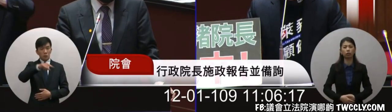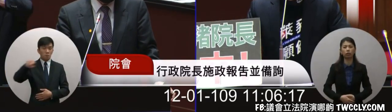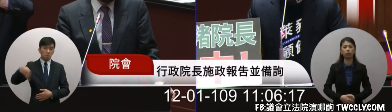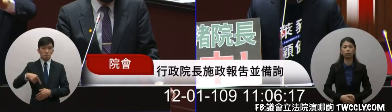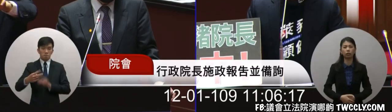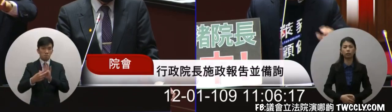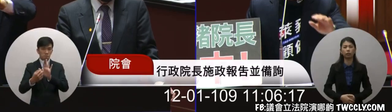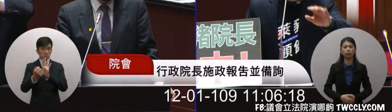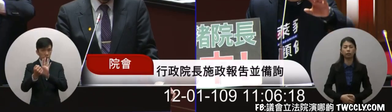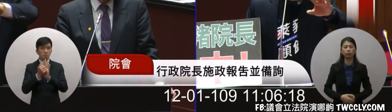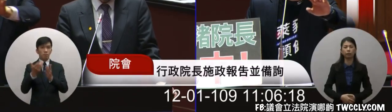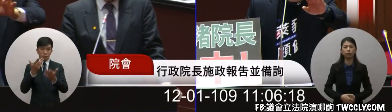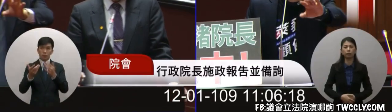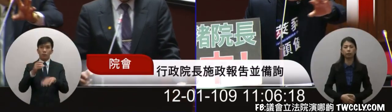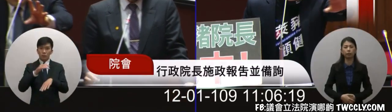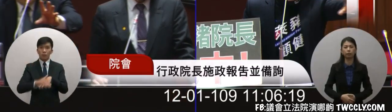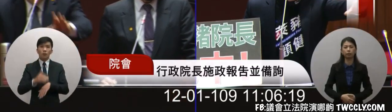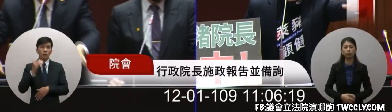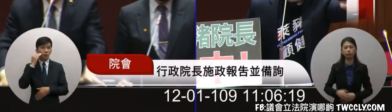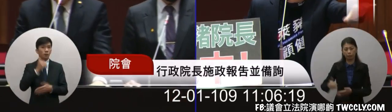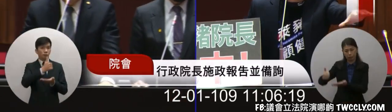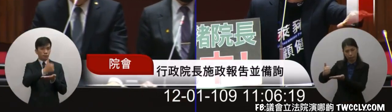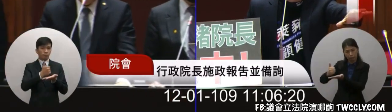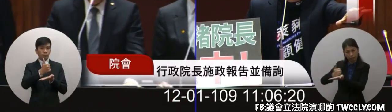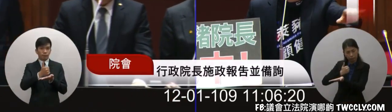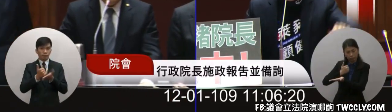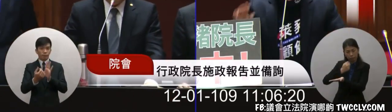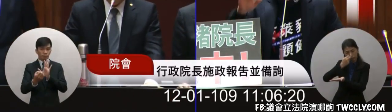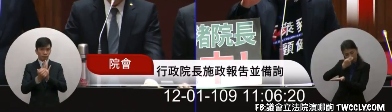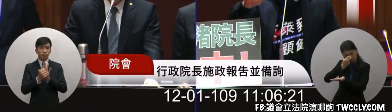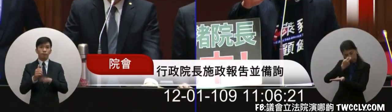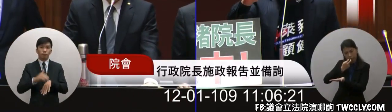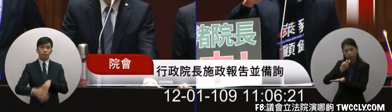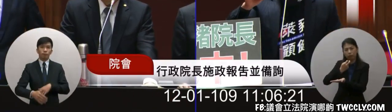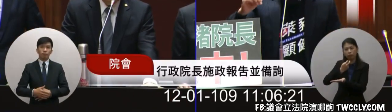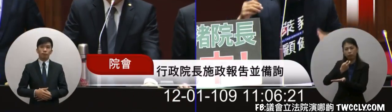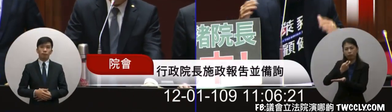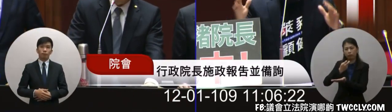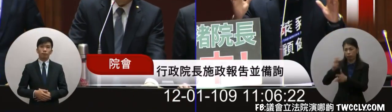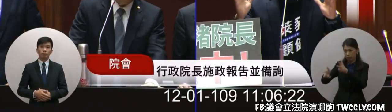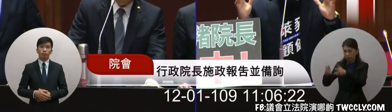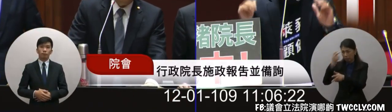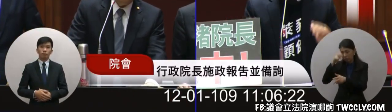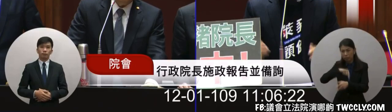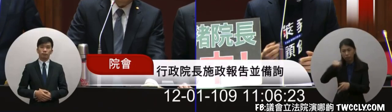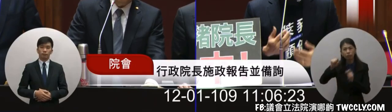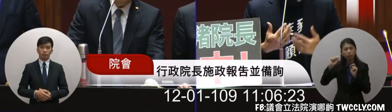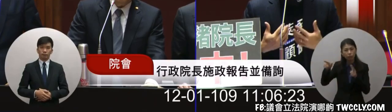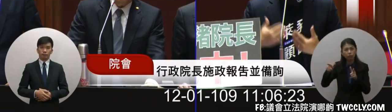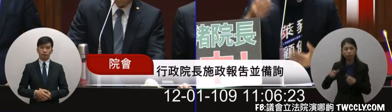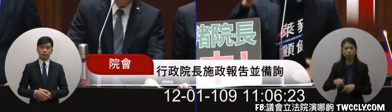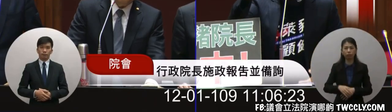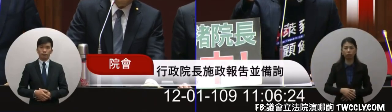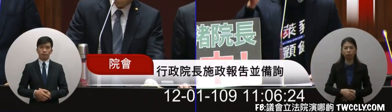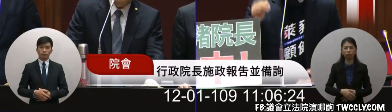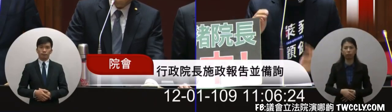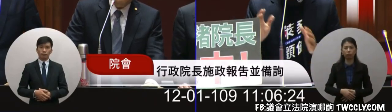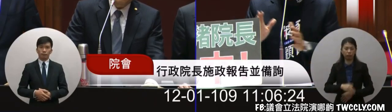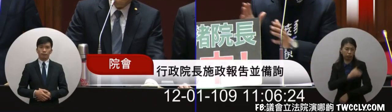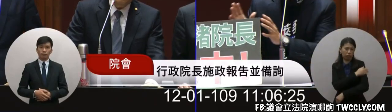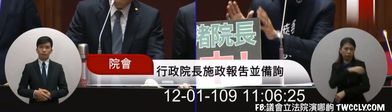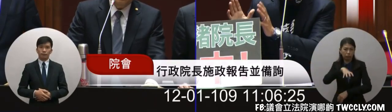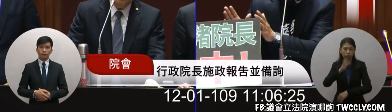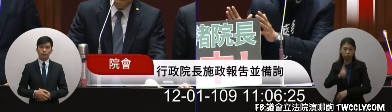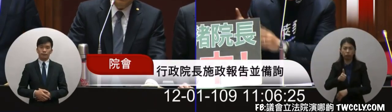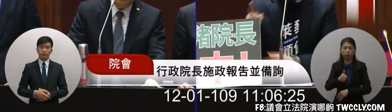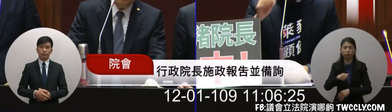啊，进来会分， 进来是查验。哎，来院长，院长来拍摄，我给你说明一下，因为我有跟陈时中部长